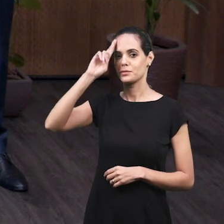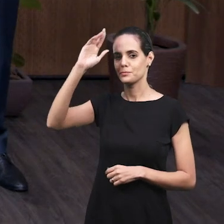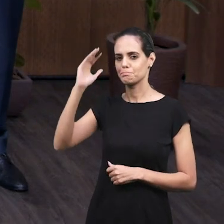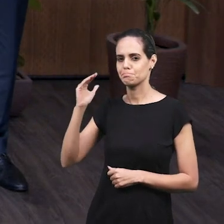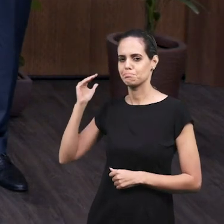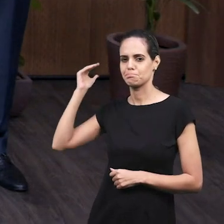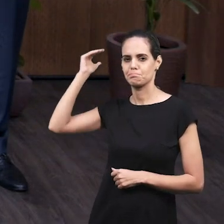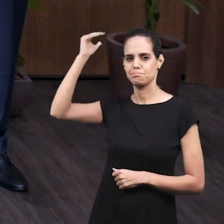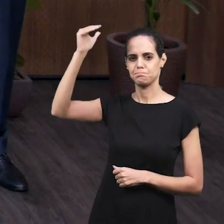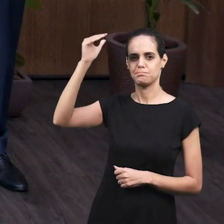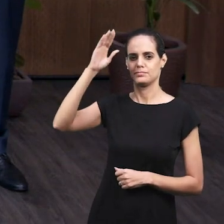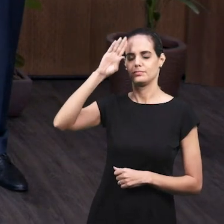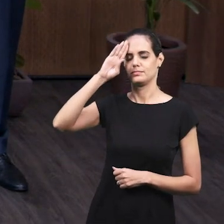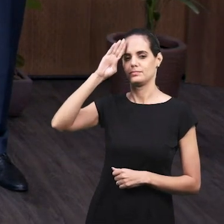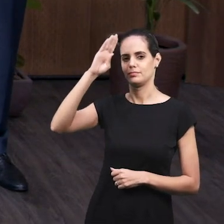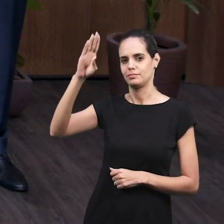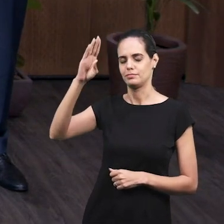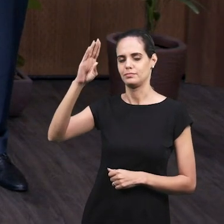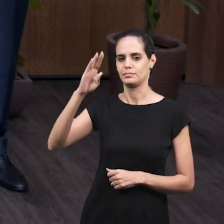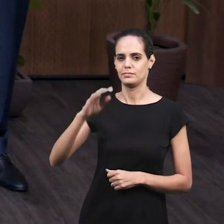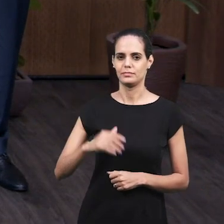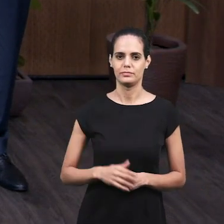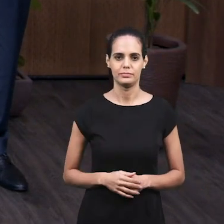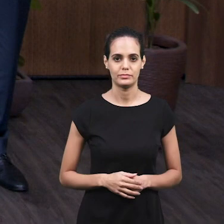Le Seigneur Jésus, il passe.